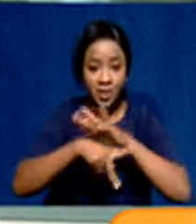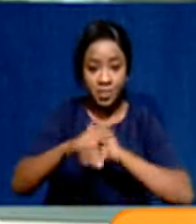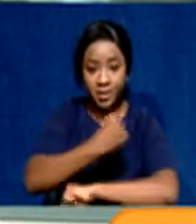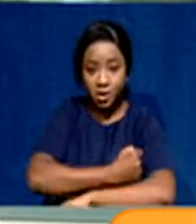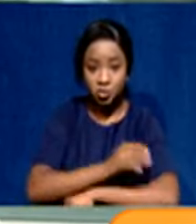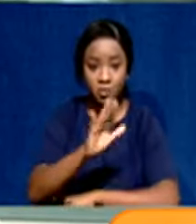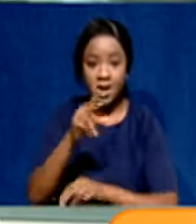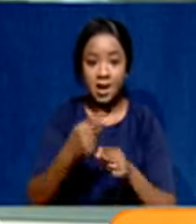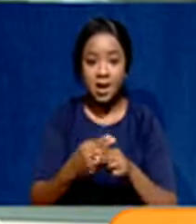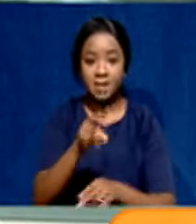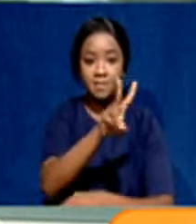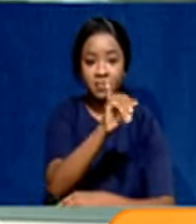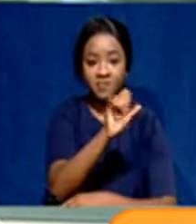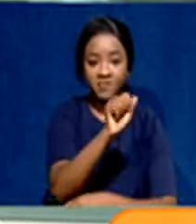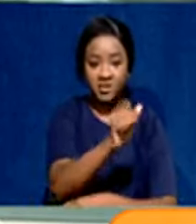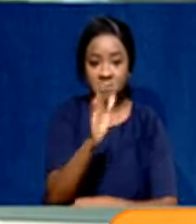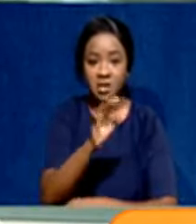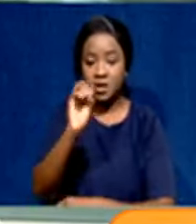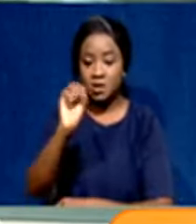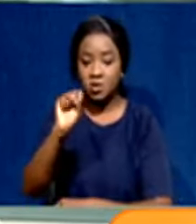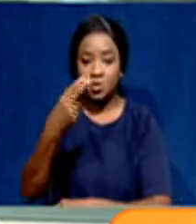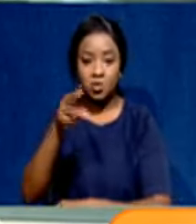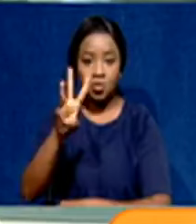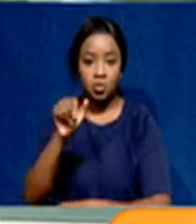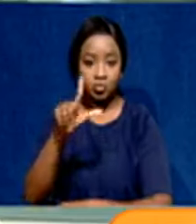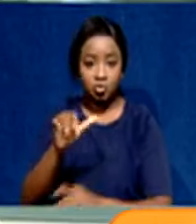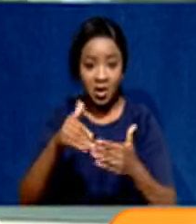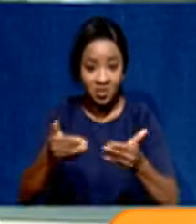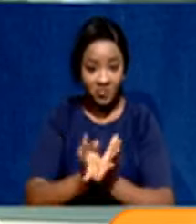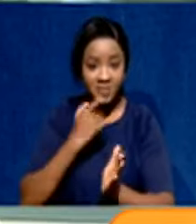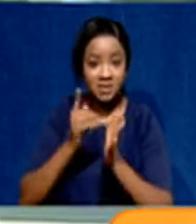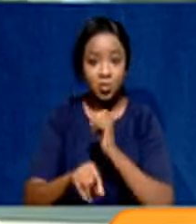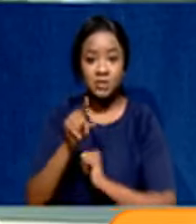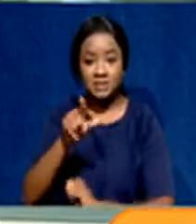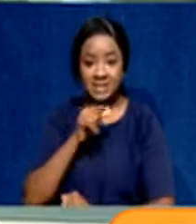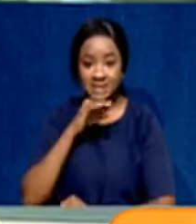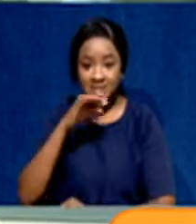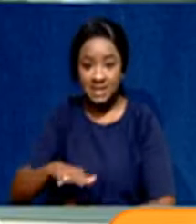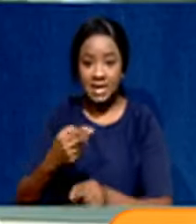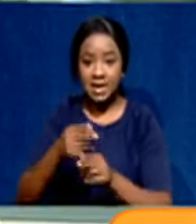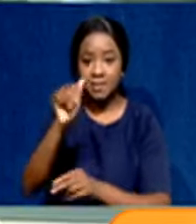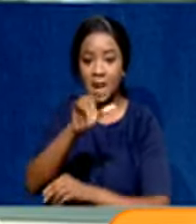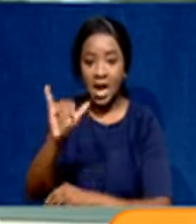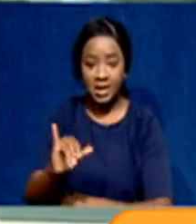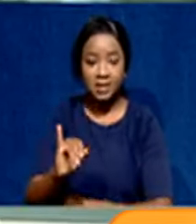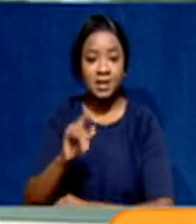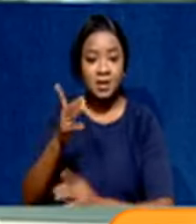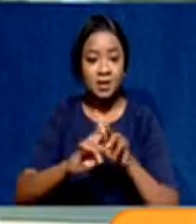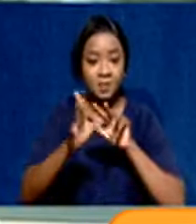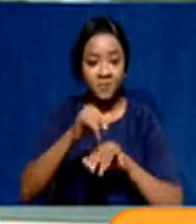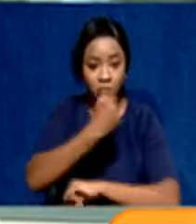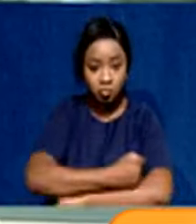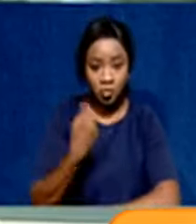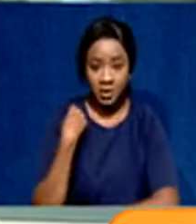shule ya msi ya visa oswal parklands familia inema kw ilias abd karim ali mahmoud alowa shuli jana na